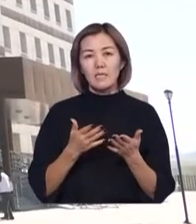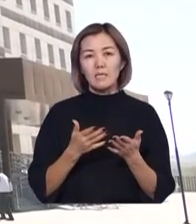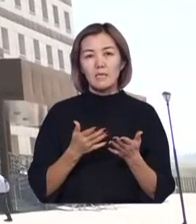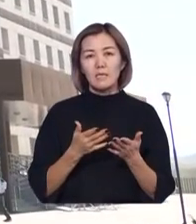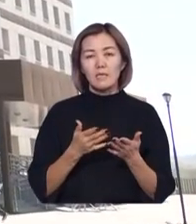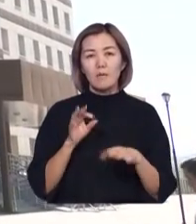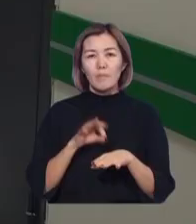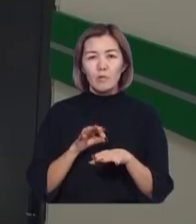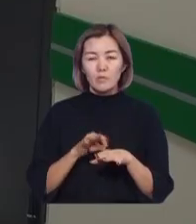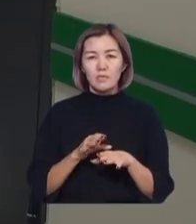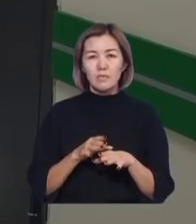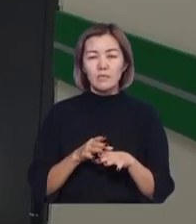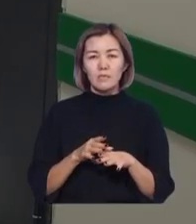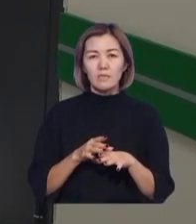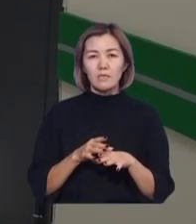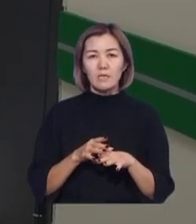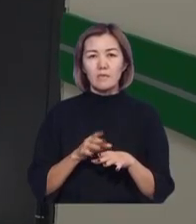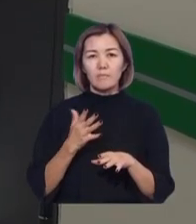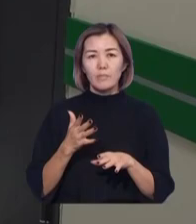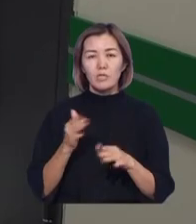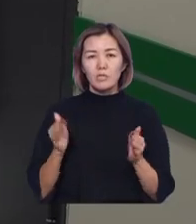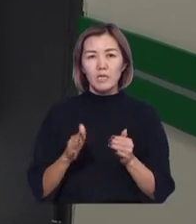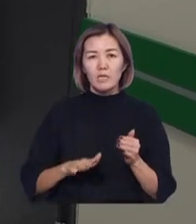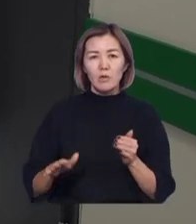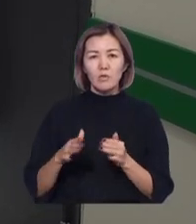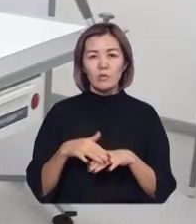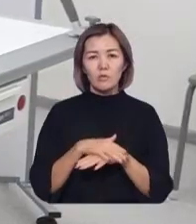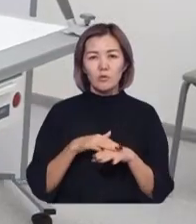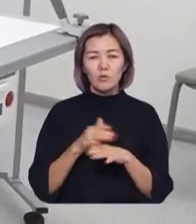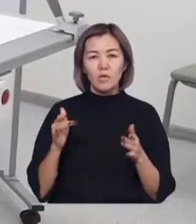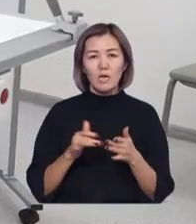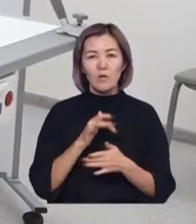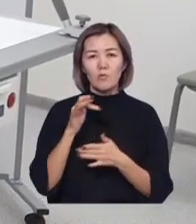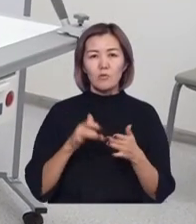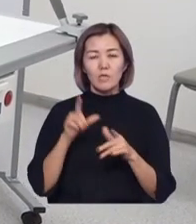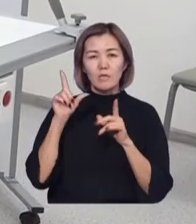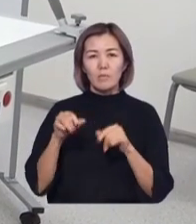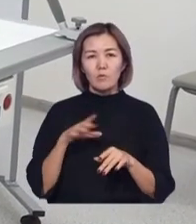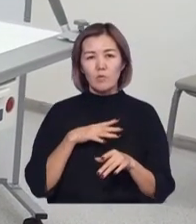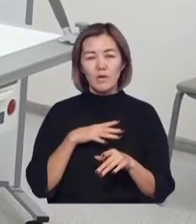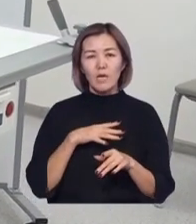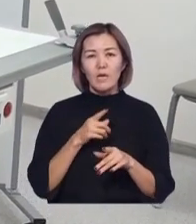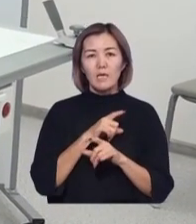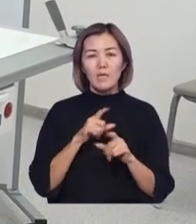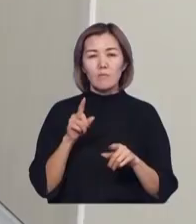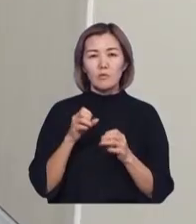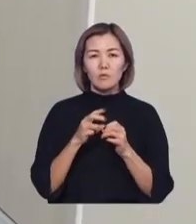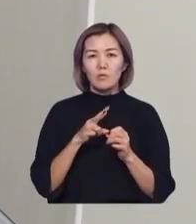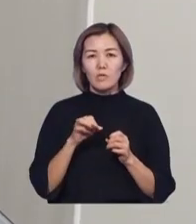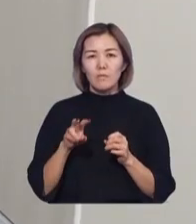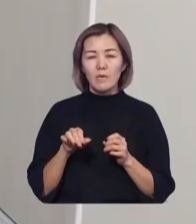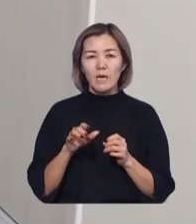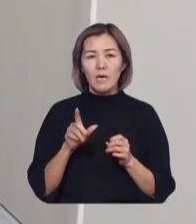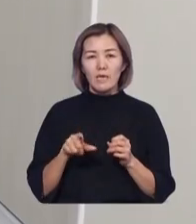Салдарынан балтырсыздап бауыр ауырған 5 шағын ауданның тұрғындары шахар орталығына баруға мәжбүр. Аталған емхана 112 мың